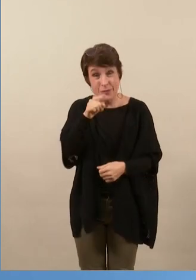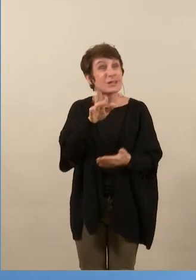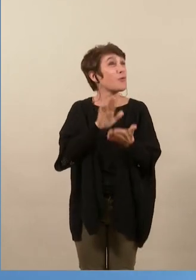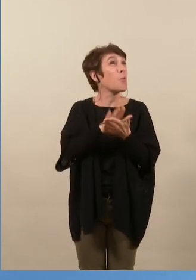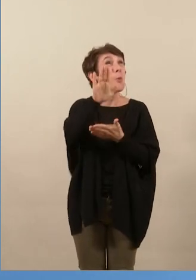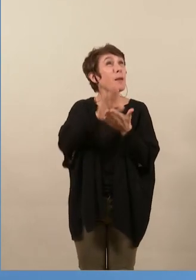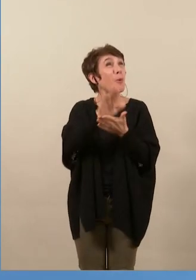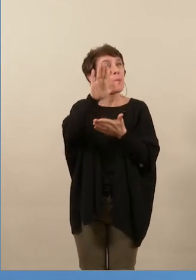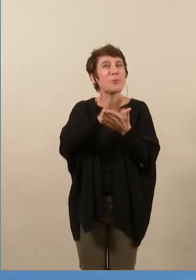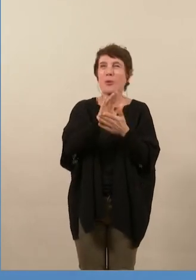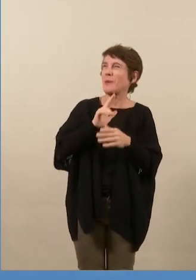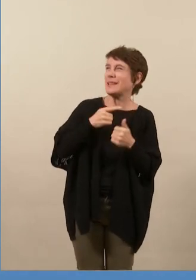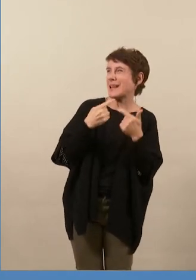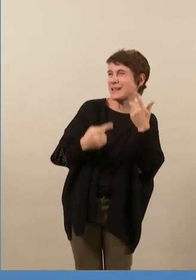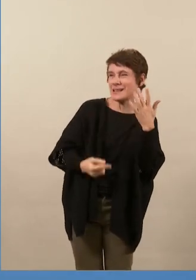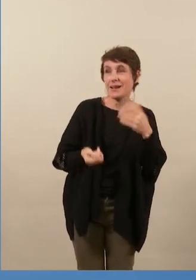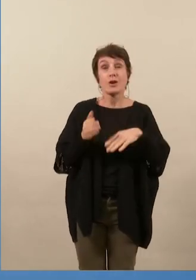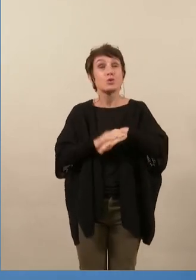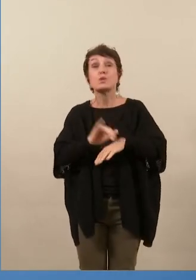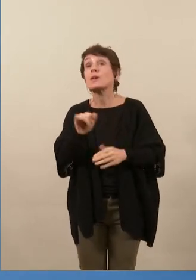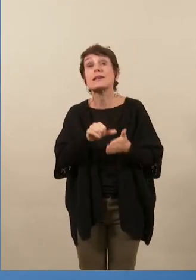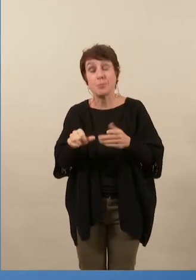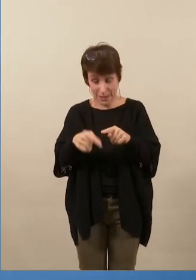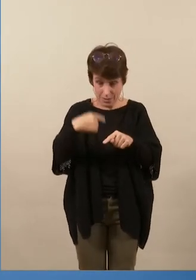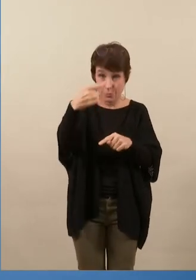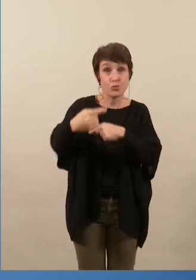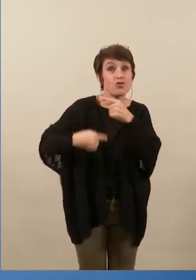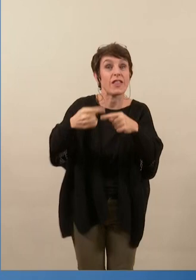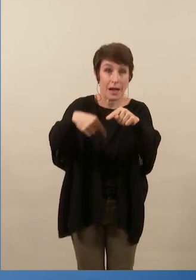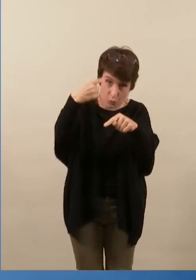payé par les générations d'après franchement quelle